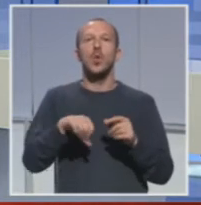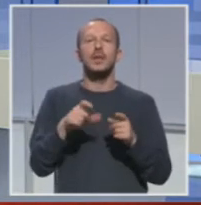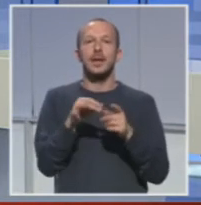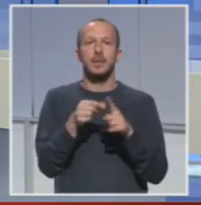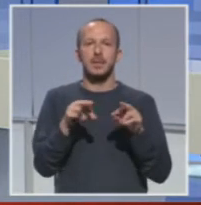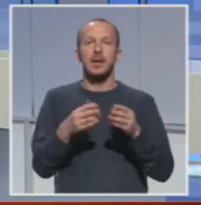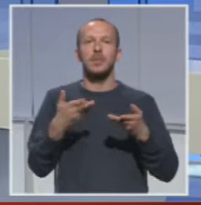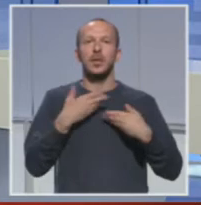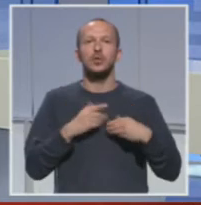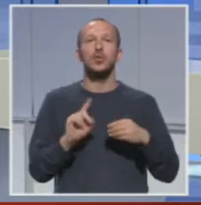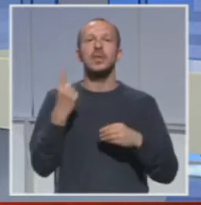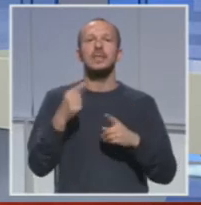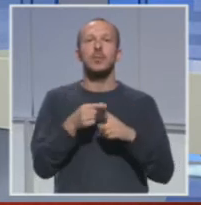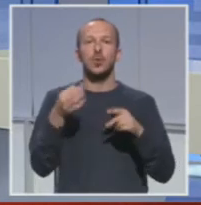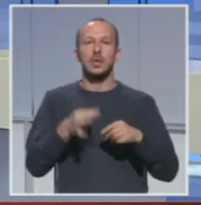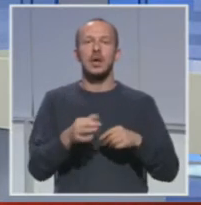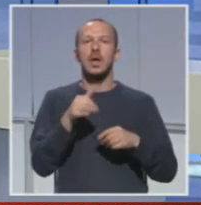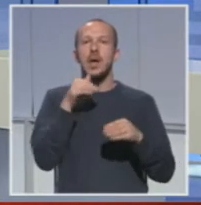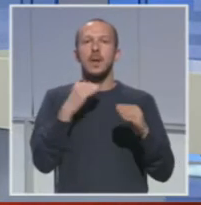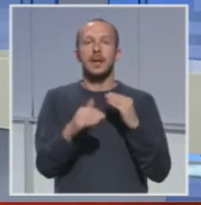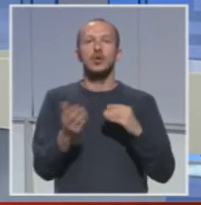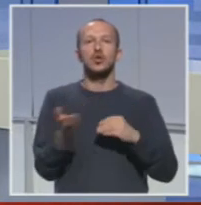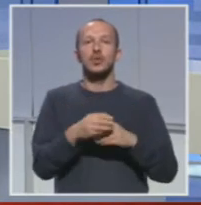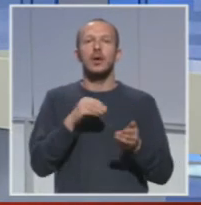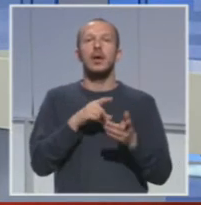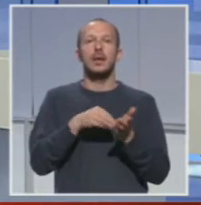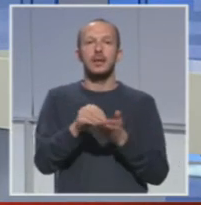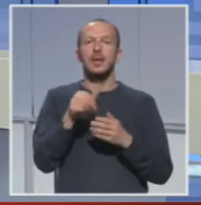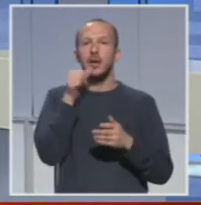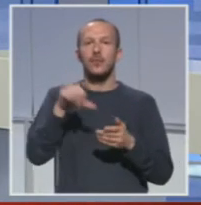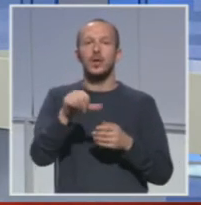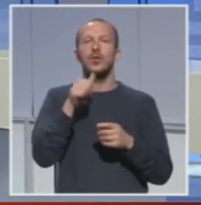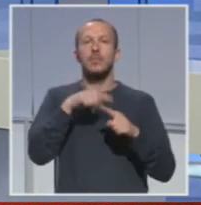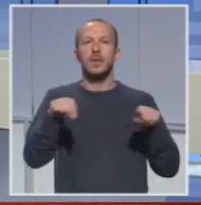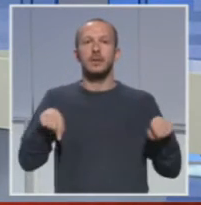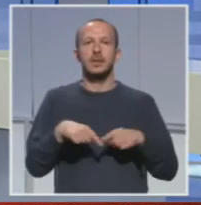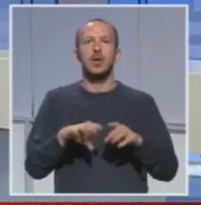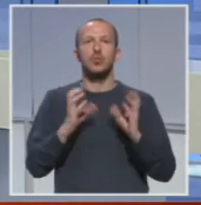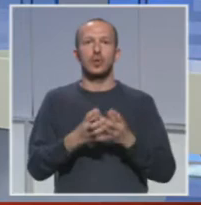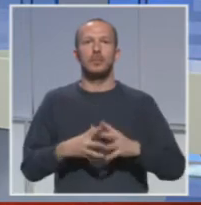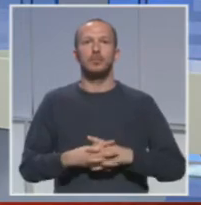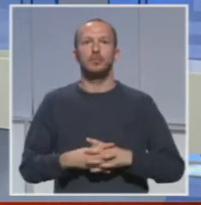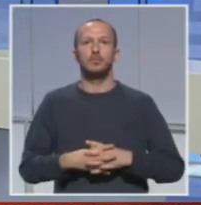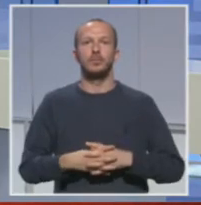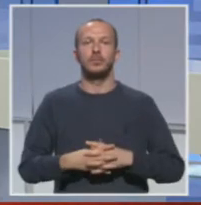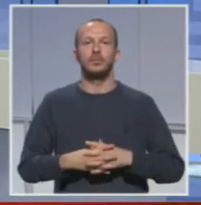repice. Prinosi su iznad prosječni. Paralelno sa žetvom, ratari navodnjavaju i parcele pod kukuruzom.